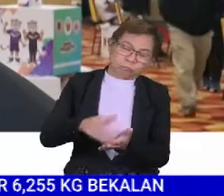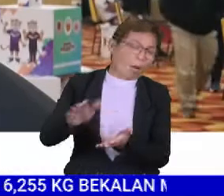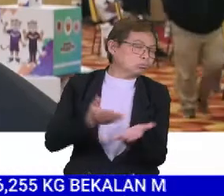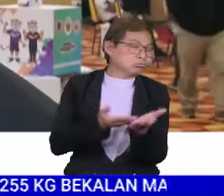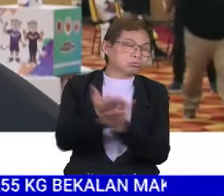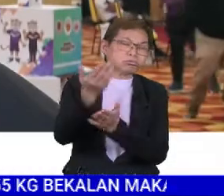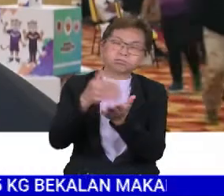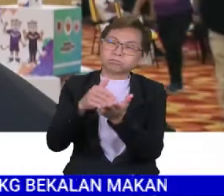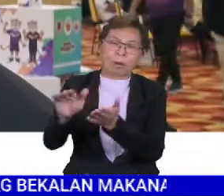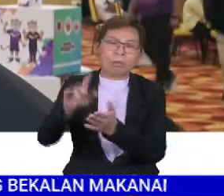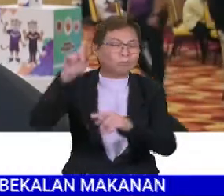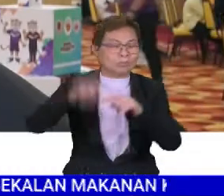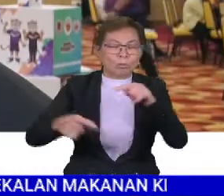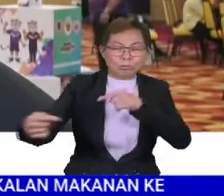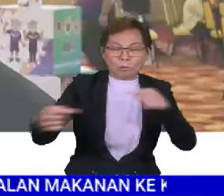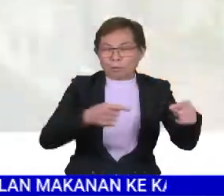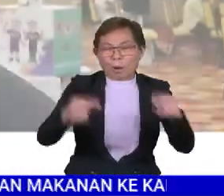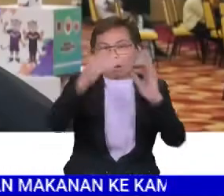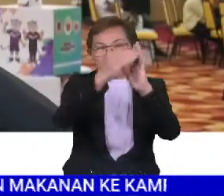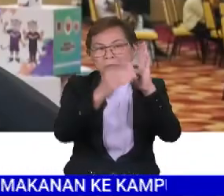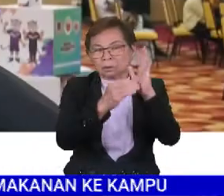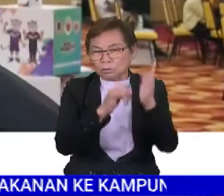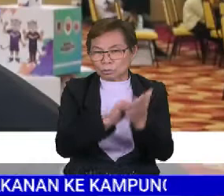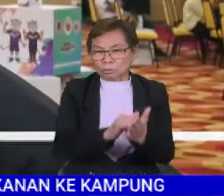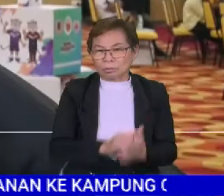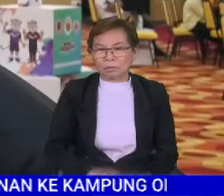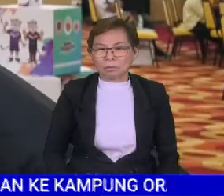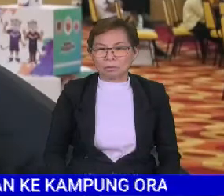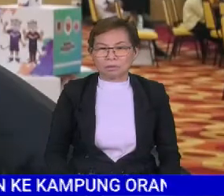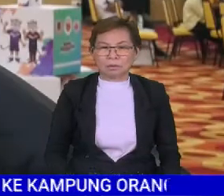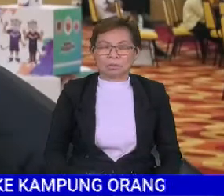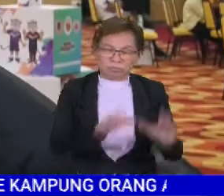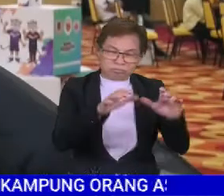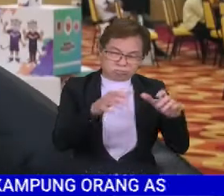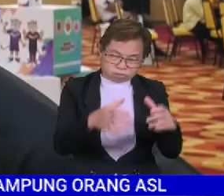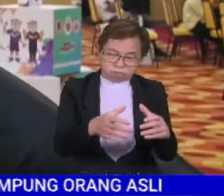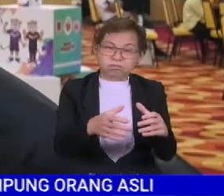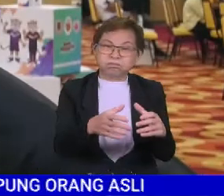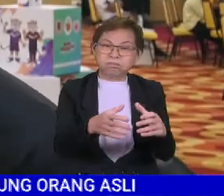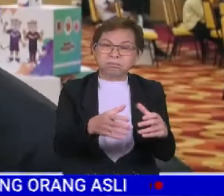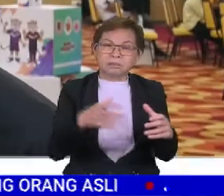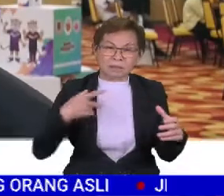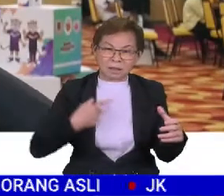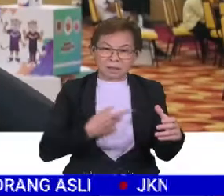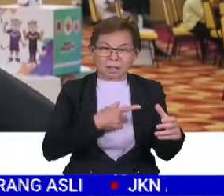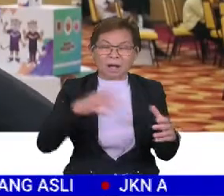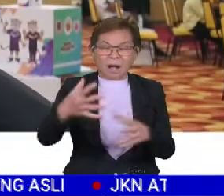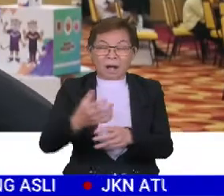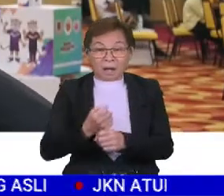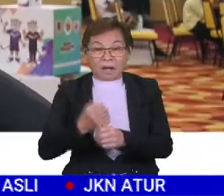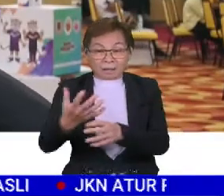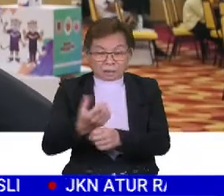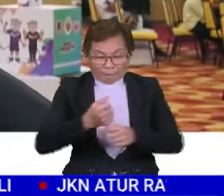terus daripada dipertandingkan dalam acara tersebut efek kepada pasukan mungkin dari segi kita punya pungutan